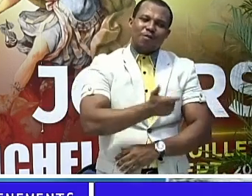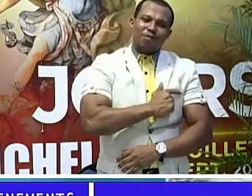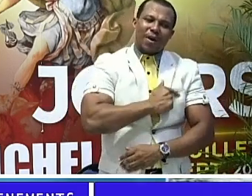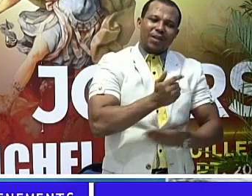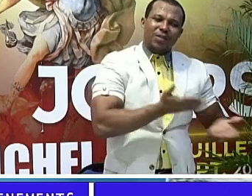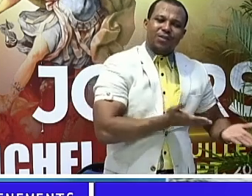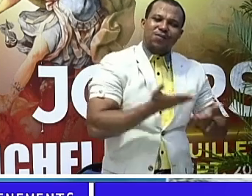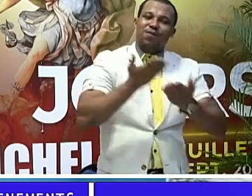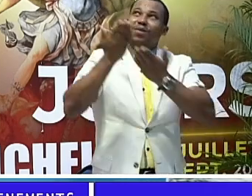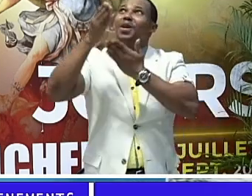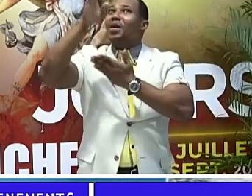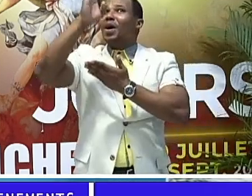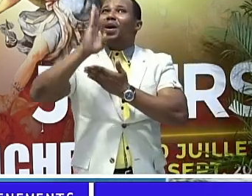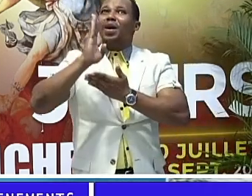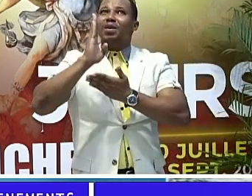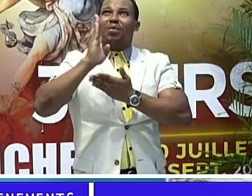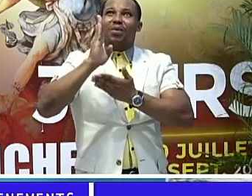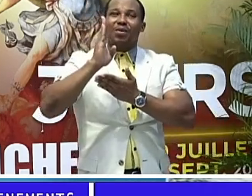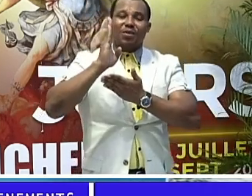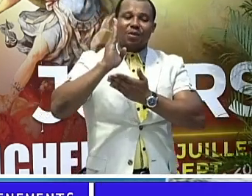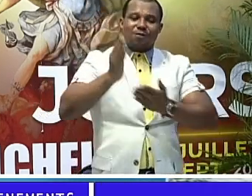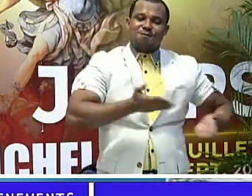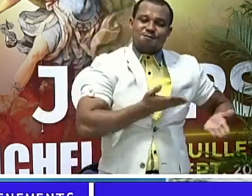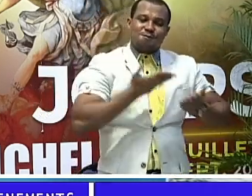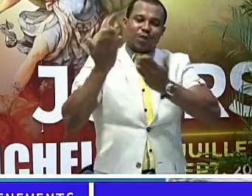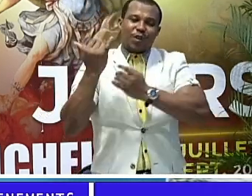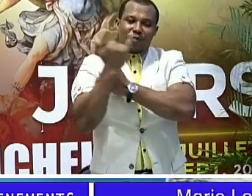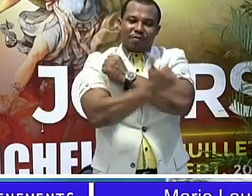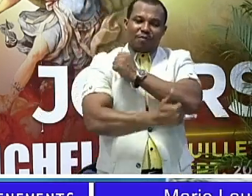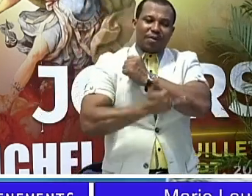le bon Dieu. On remet le pays, bon Dieu.